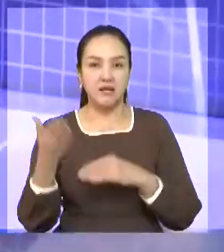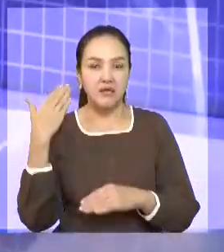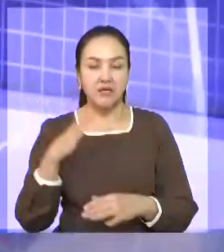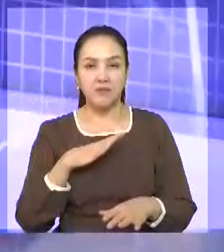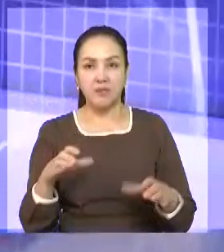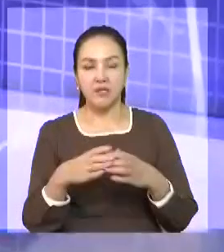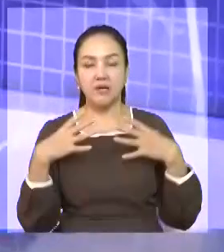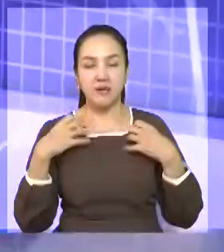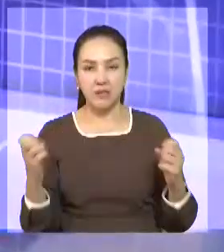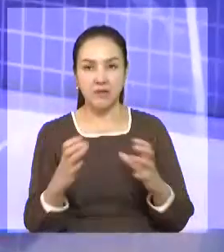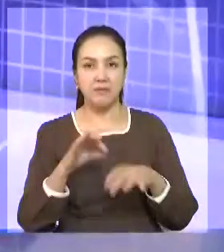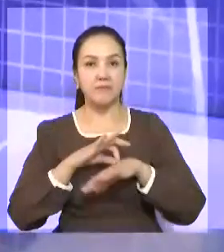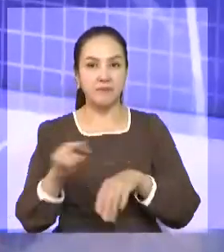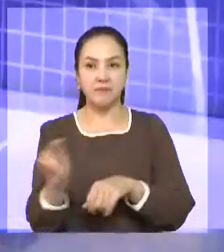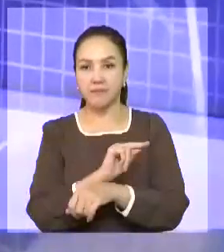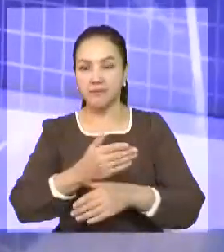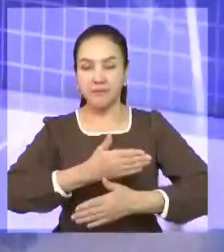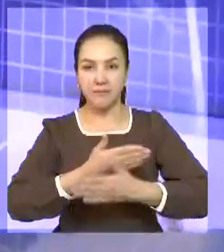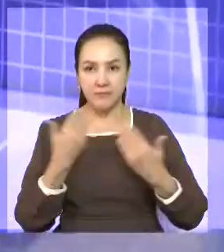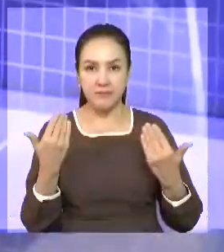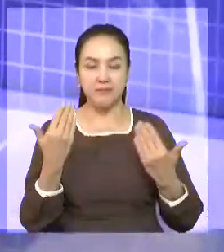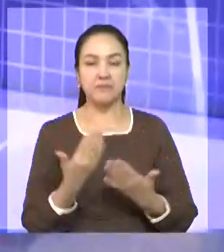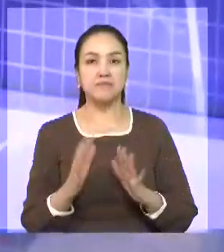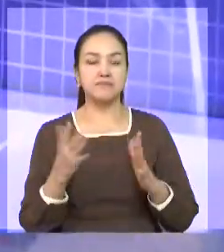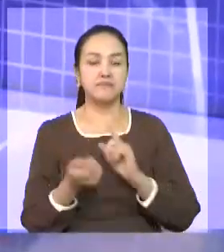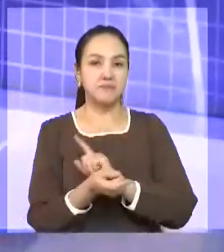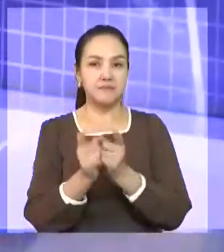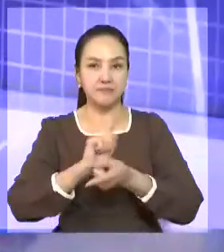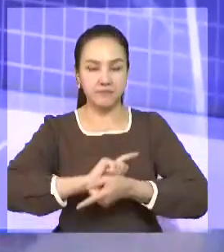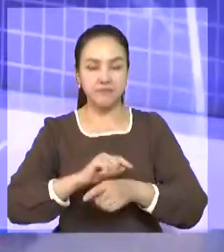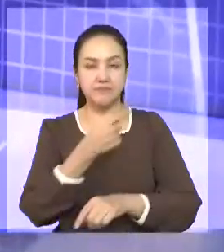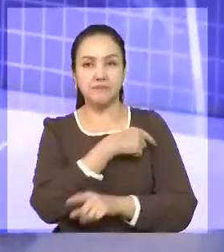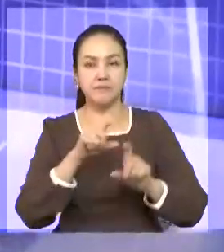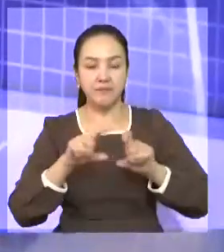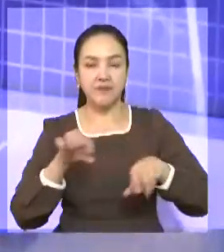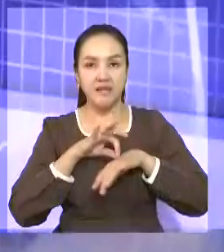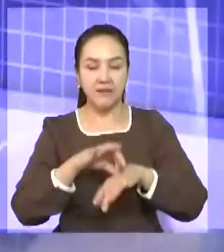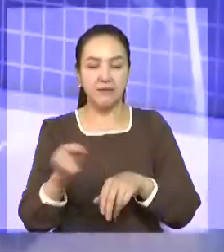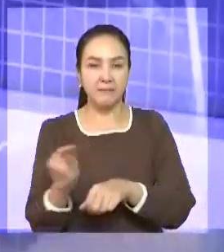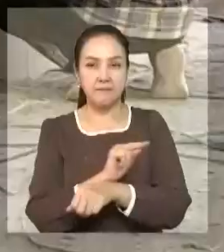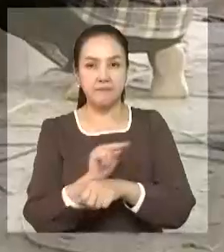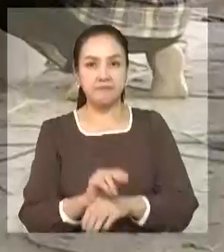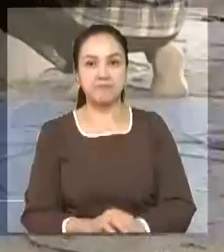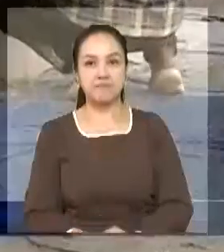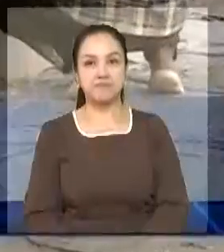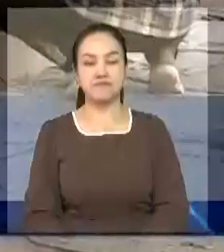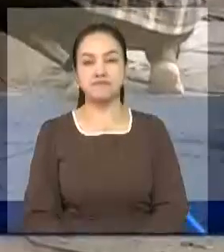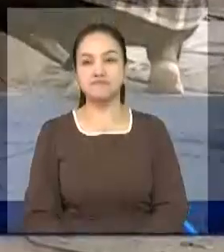модернизации объекта здравоохранения не проводились. Однако в текущем году ситуация изменилась, и в больнице провели капитальный ремонт.